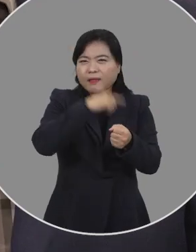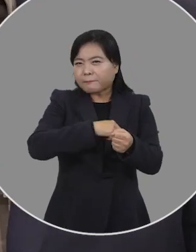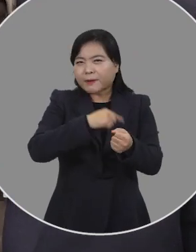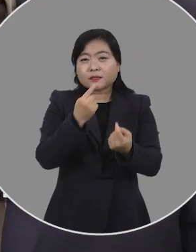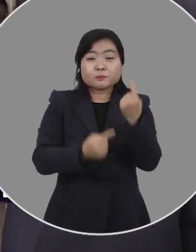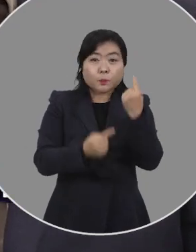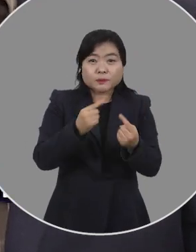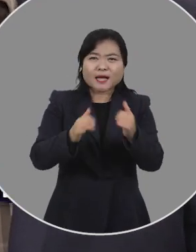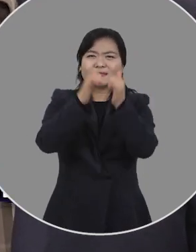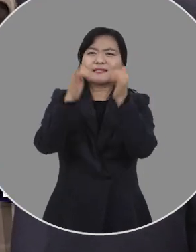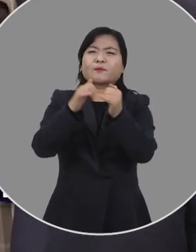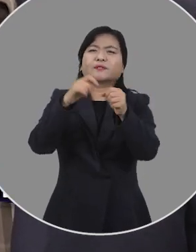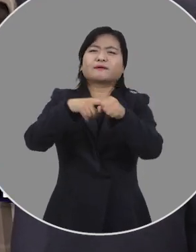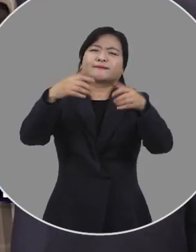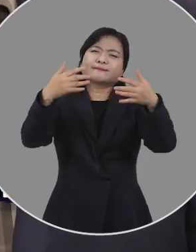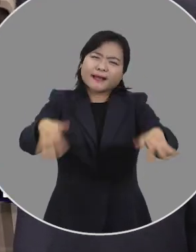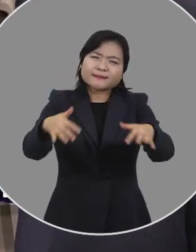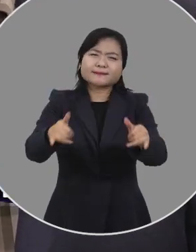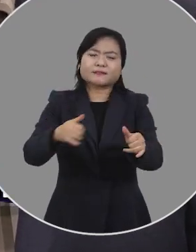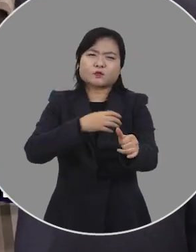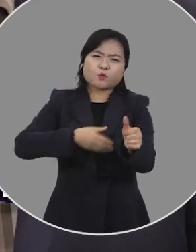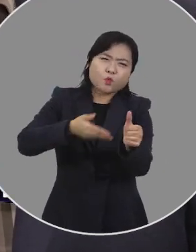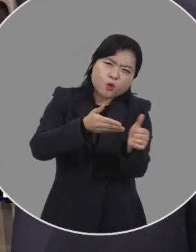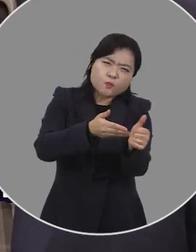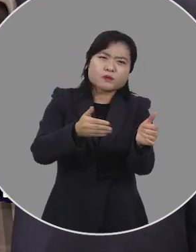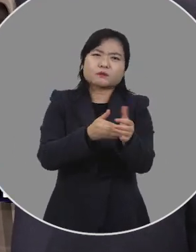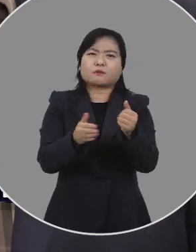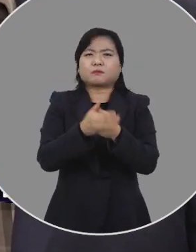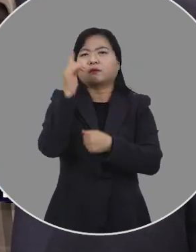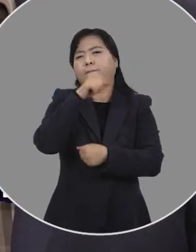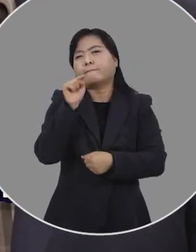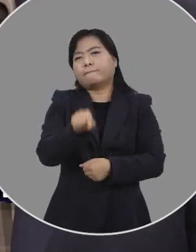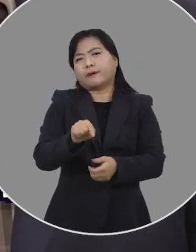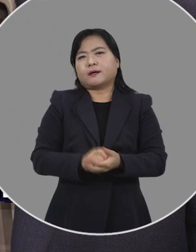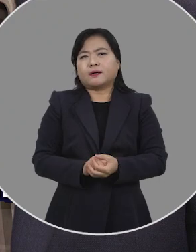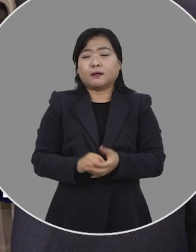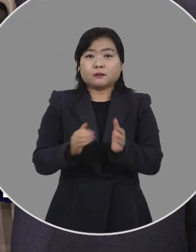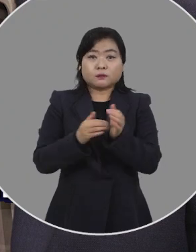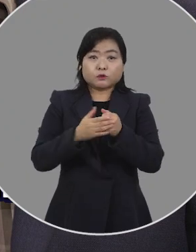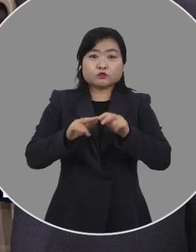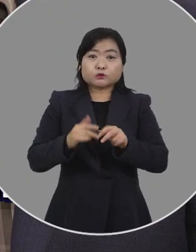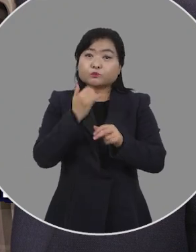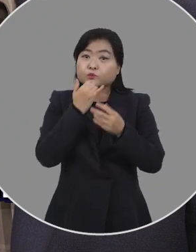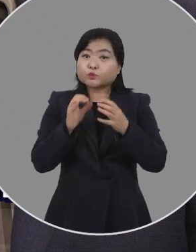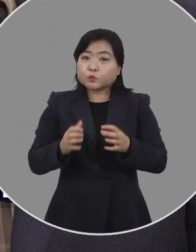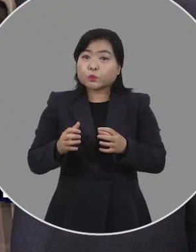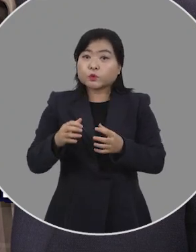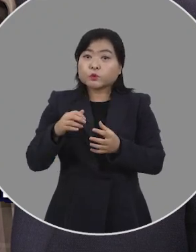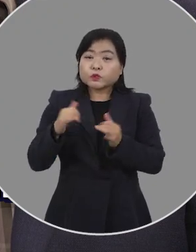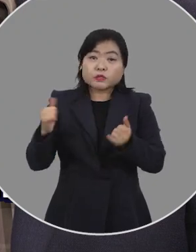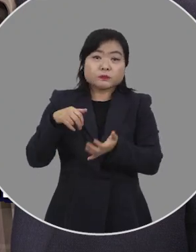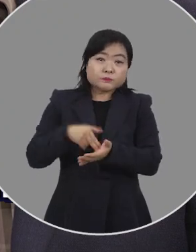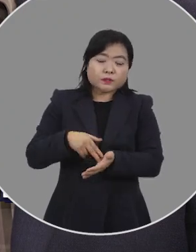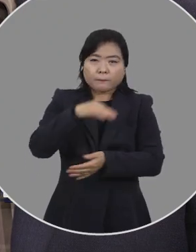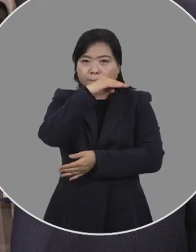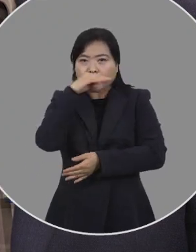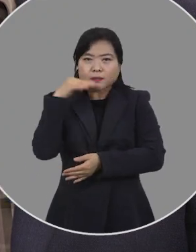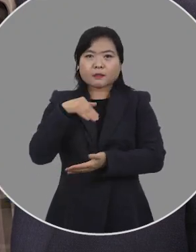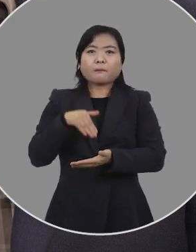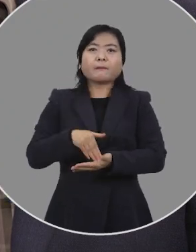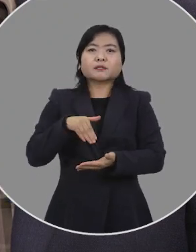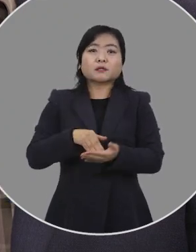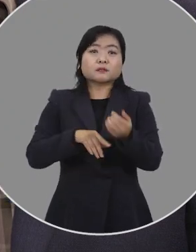나빴기보다는 사회적 약자를 괴롭혔기 때문에 나쁜 거 아닙니까? 그렇다면 지금 시점에서 독일인들이 제대로 반성한다는 것은